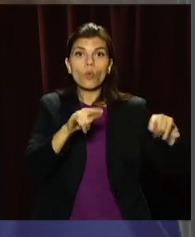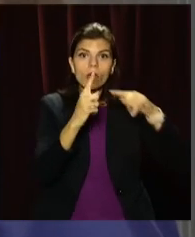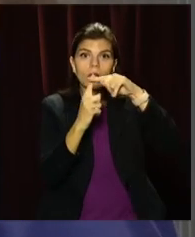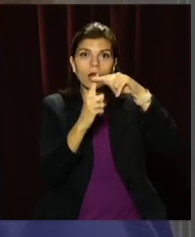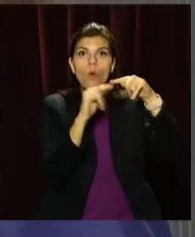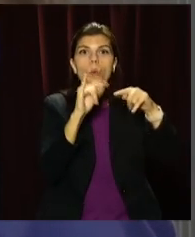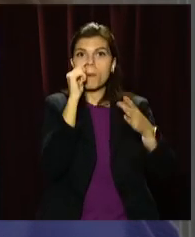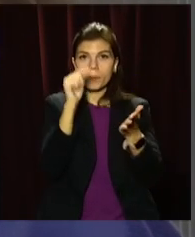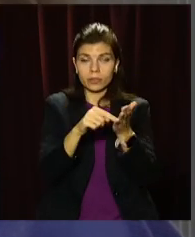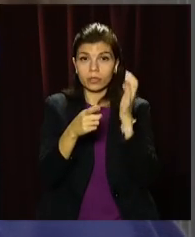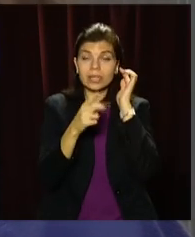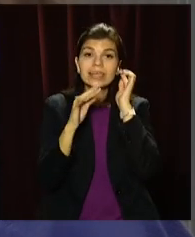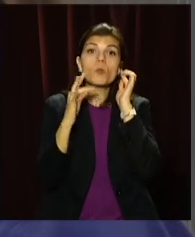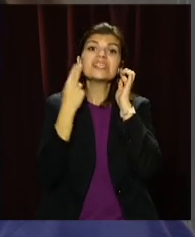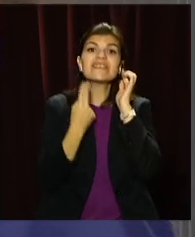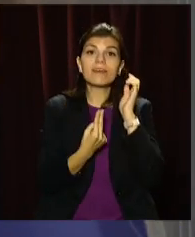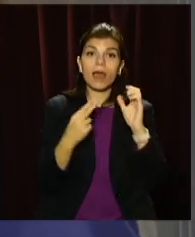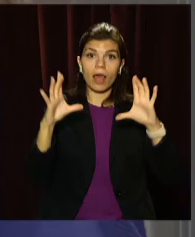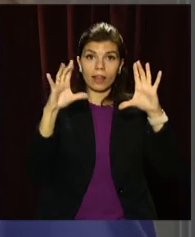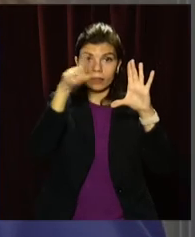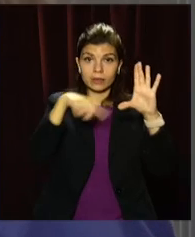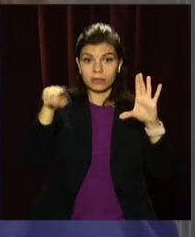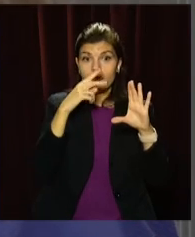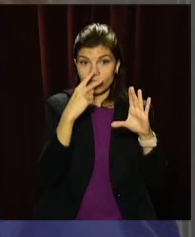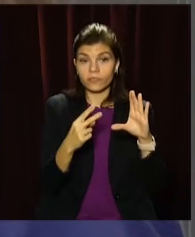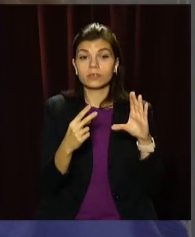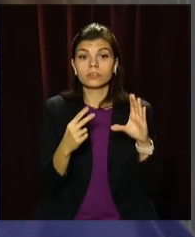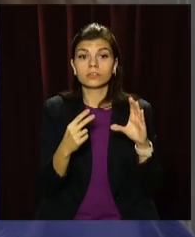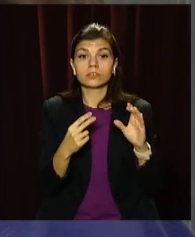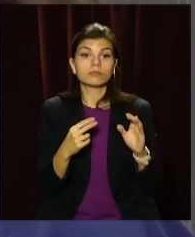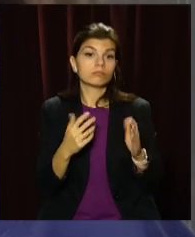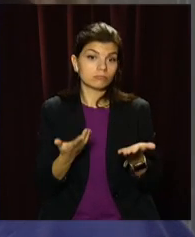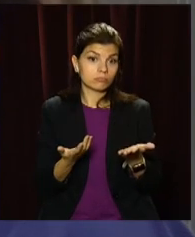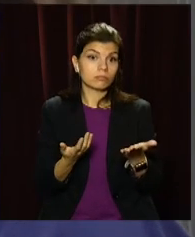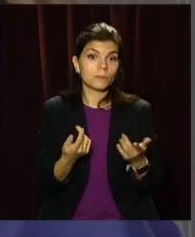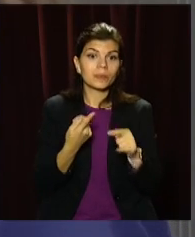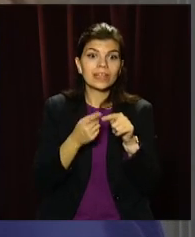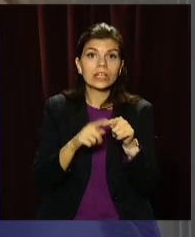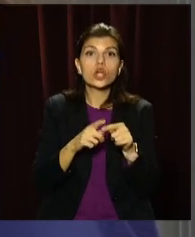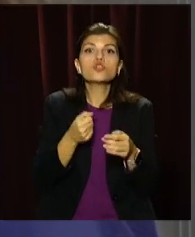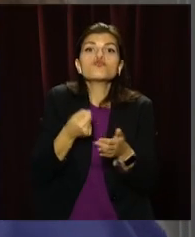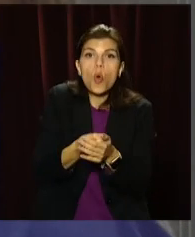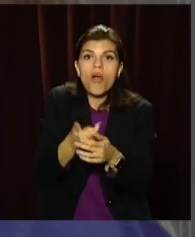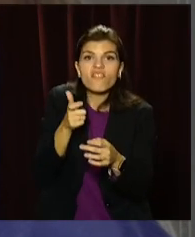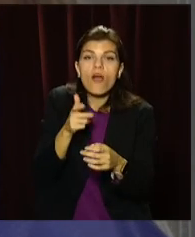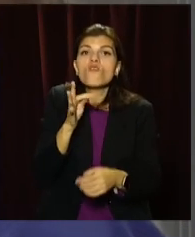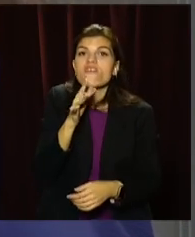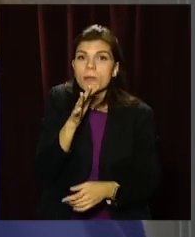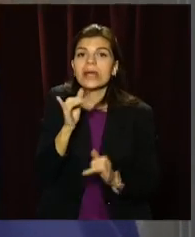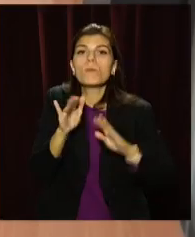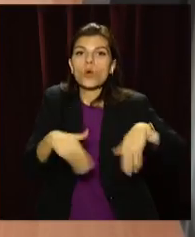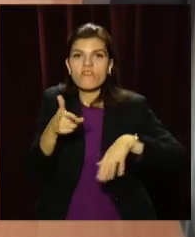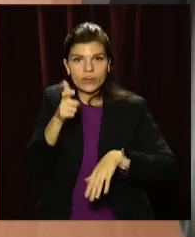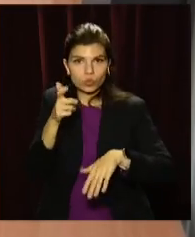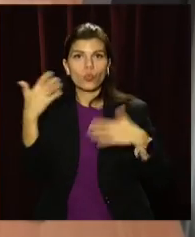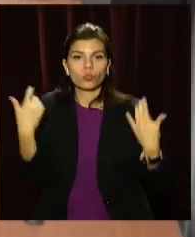И даже видно по цветам линий, вы покажете, это момент до выстрела, во время и